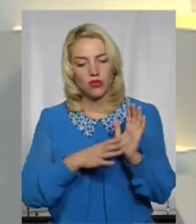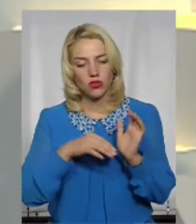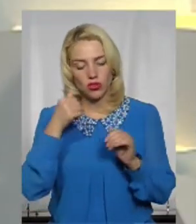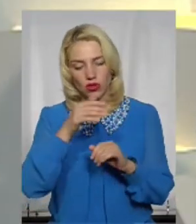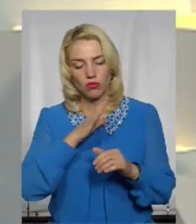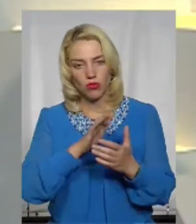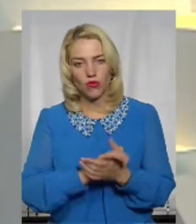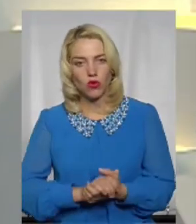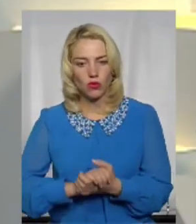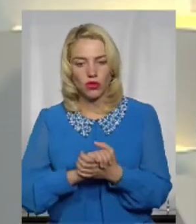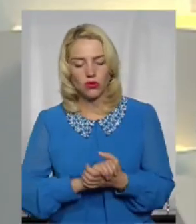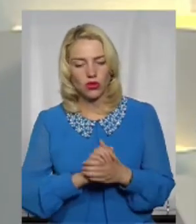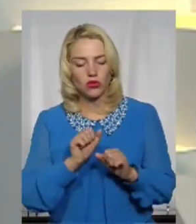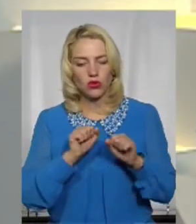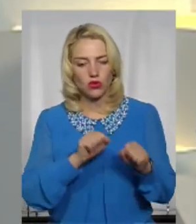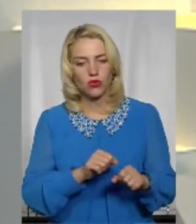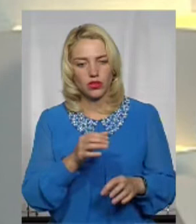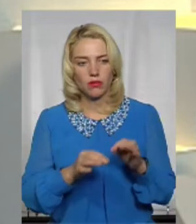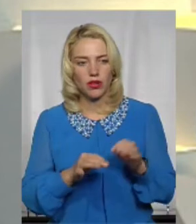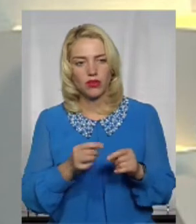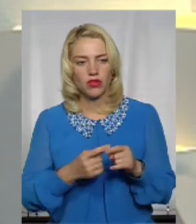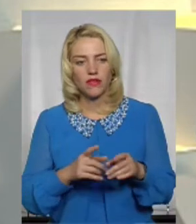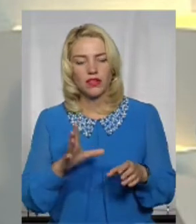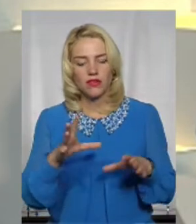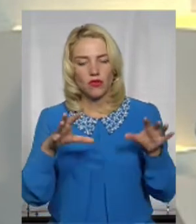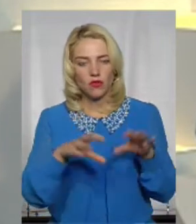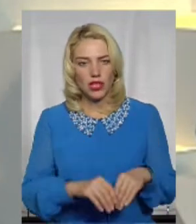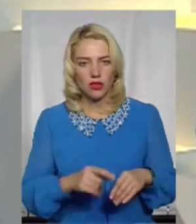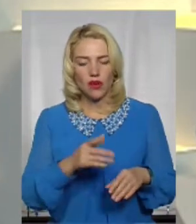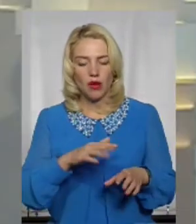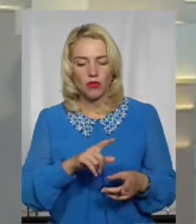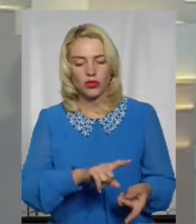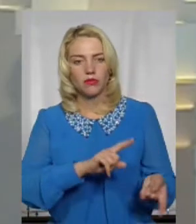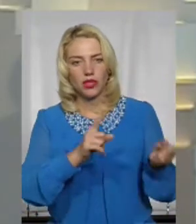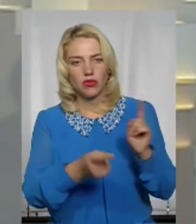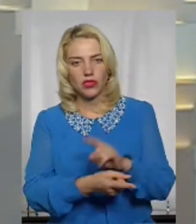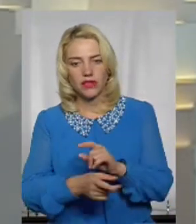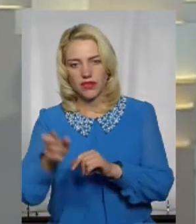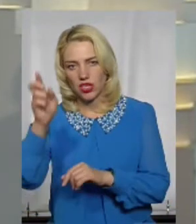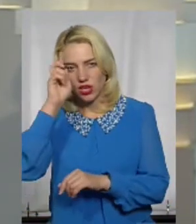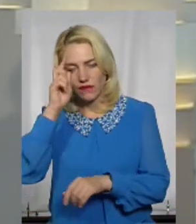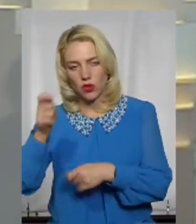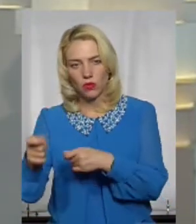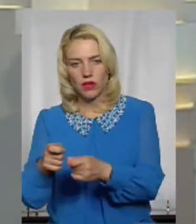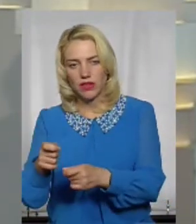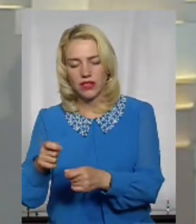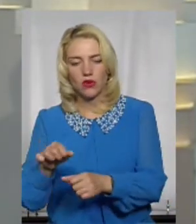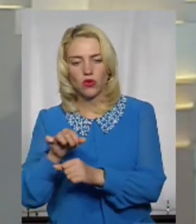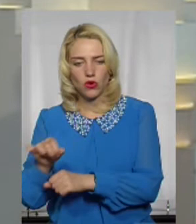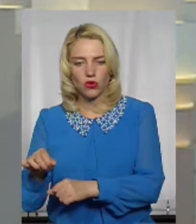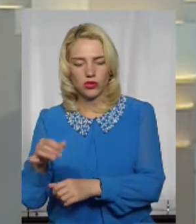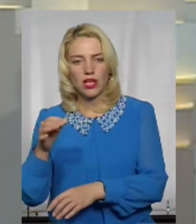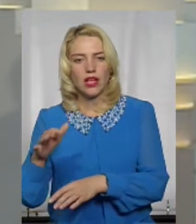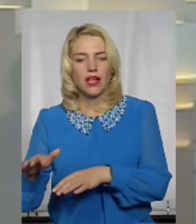комітет з охорони природи. І він в себе поєднував, і потім вони переросли вже в Державне управління охорони навколишнього